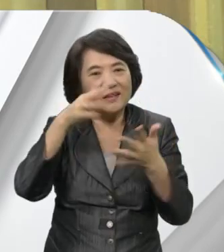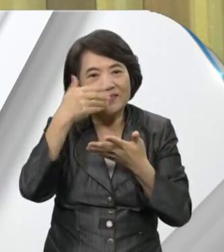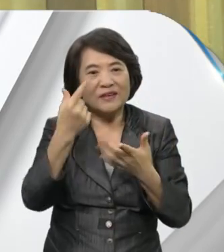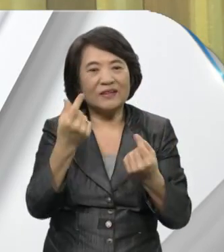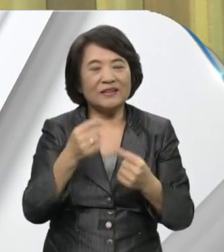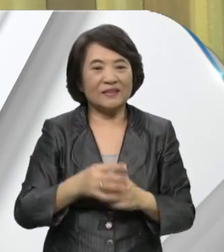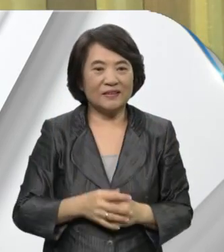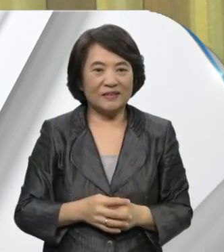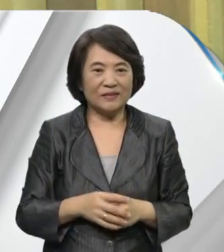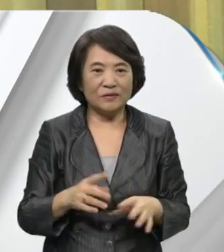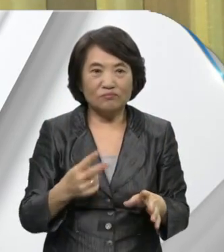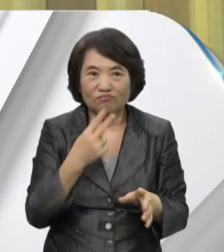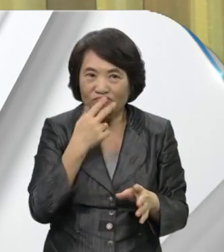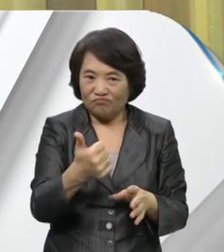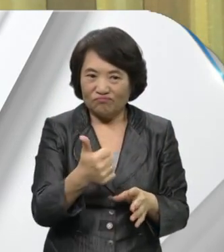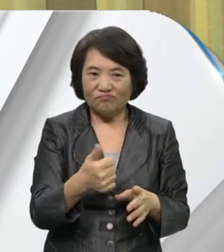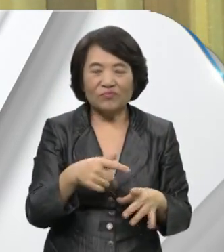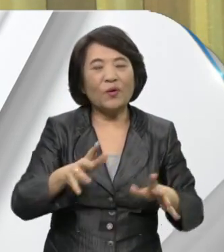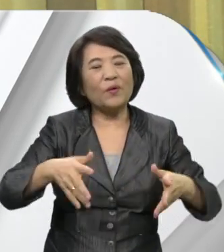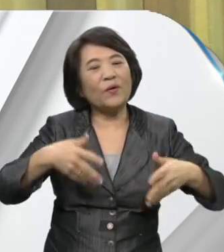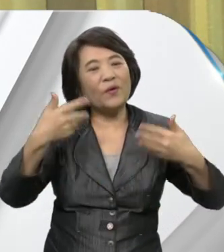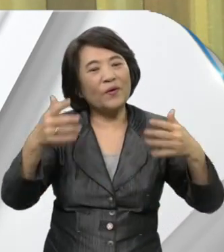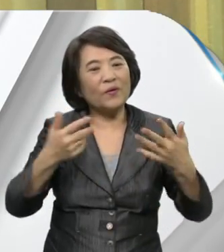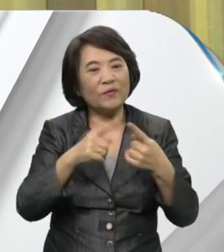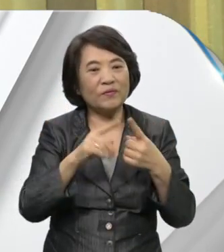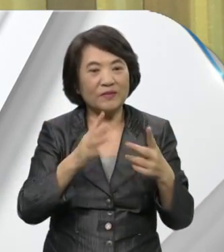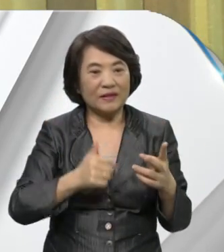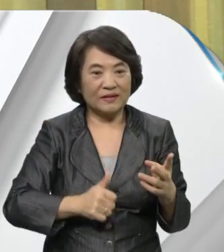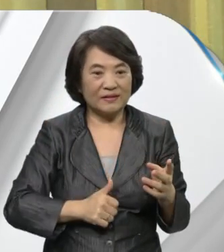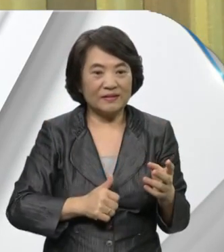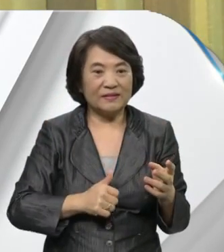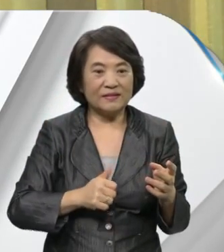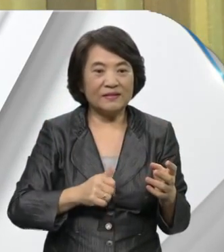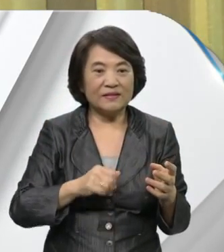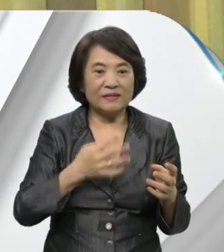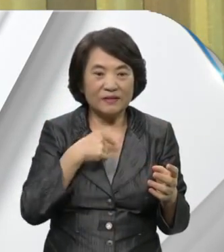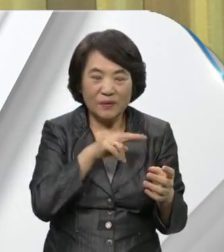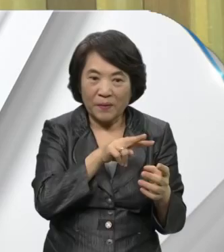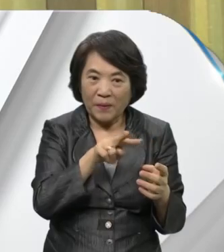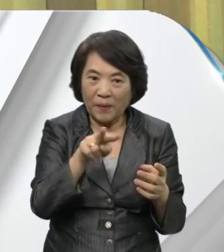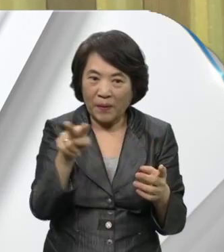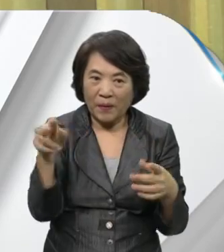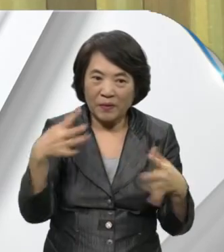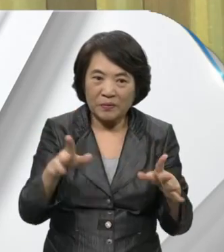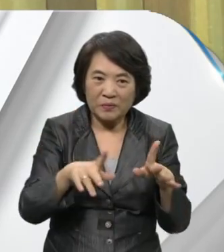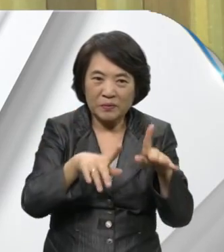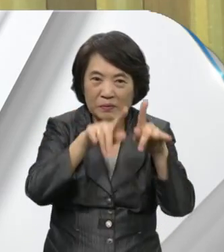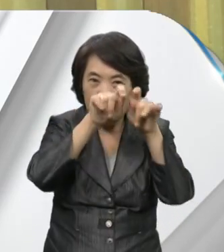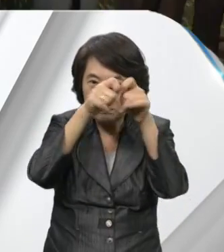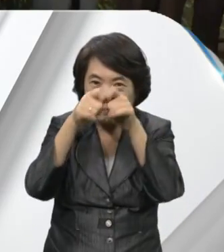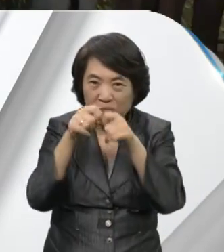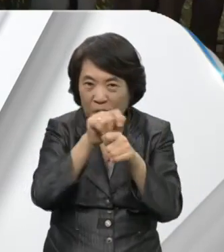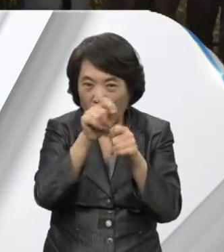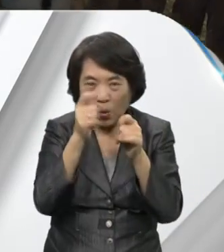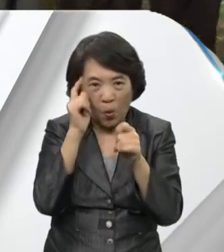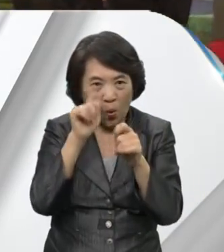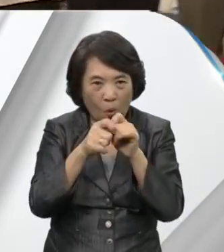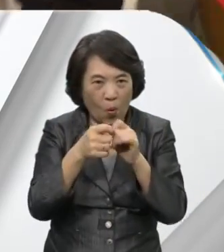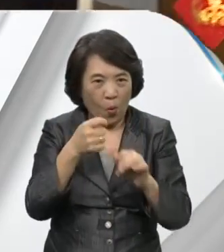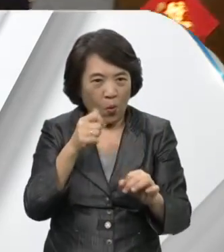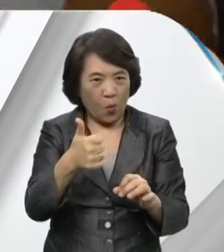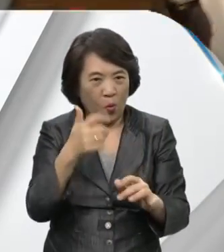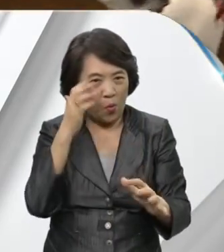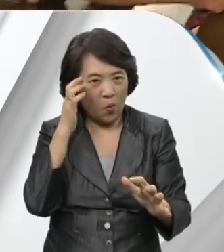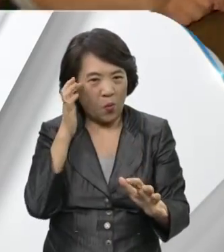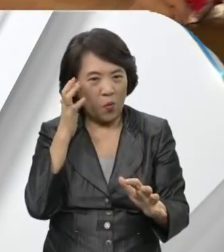对，觉得气氛很轻松。然后，但是其实里面一点一点的细节都却都是很不马虎的。